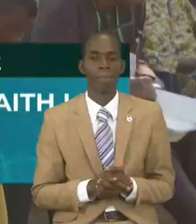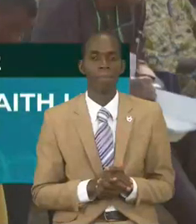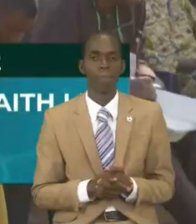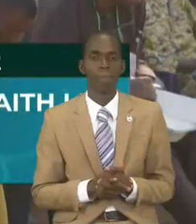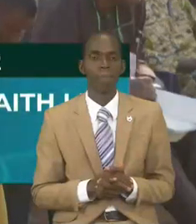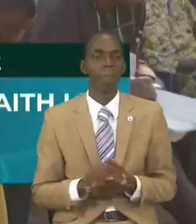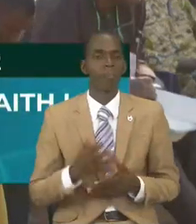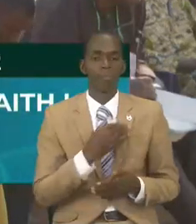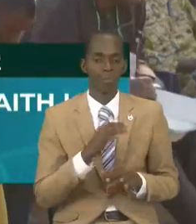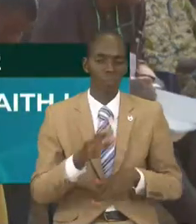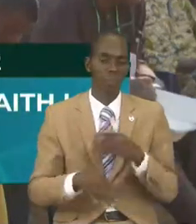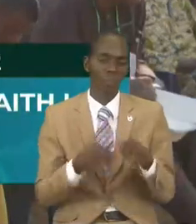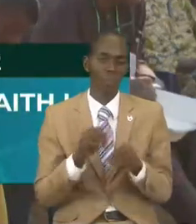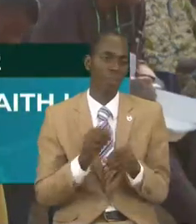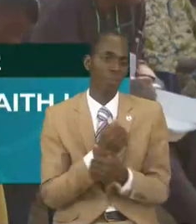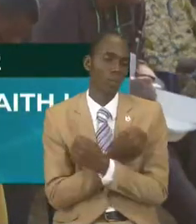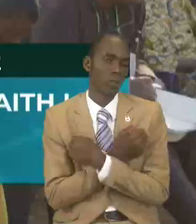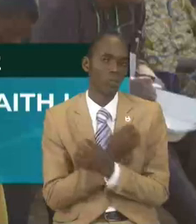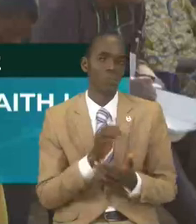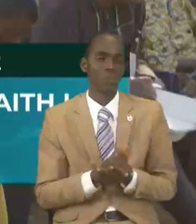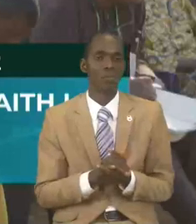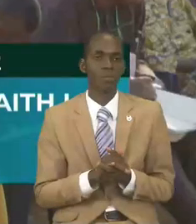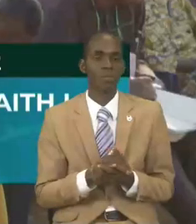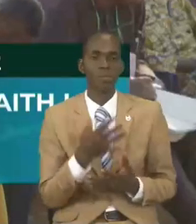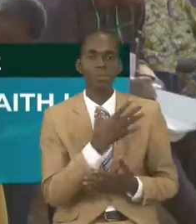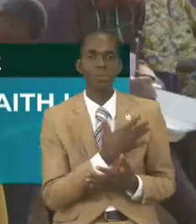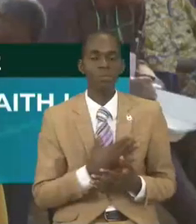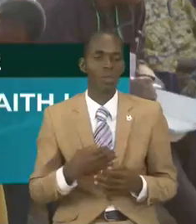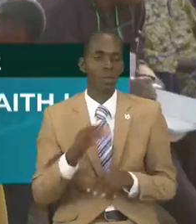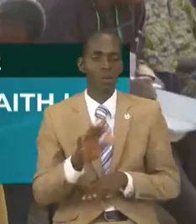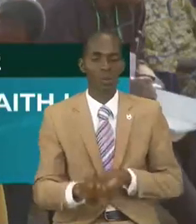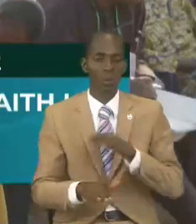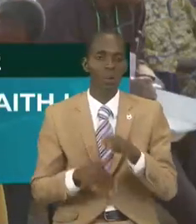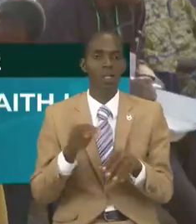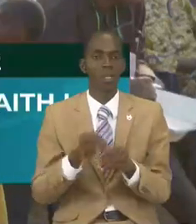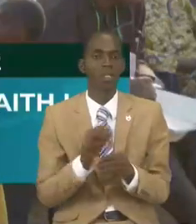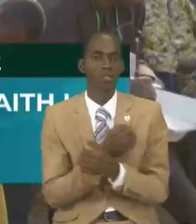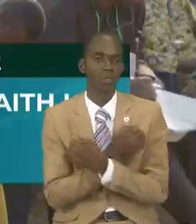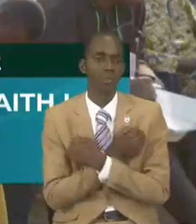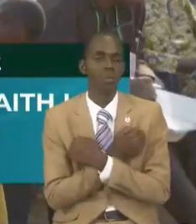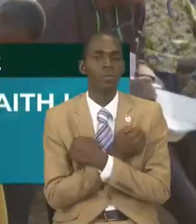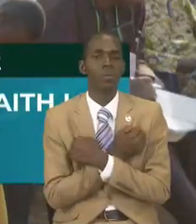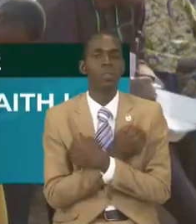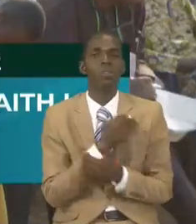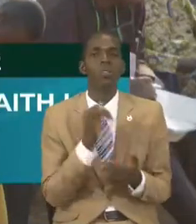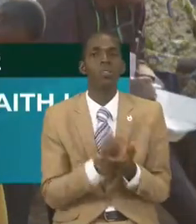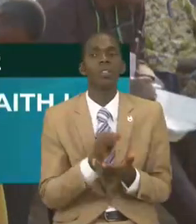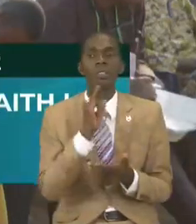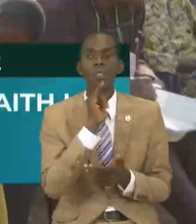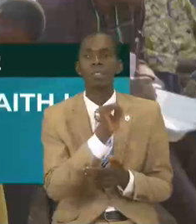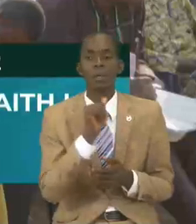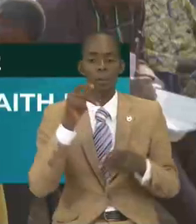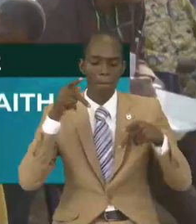2. Et marchez dans la charité. Et marchez dans la charité. Ça, c'est un